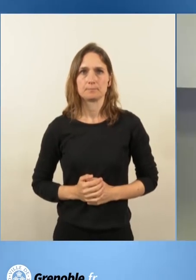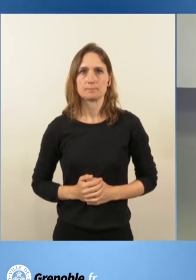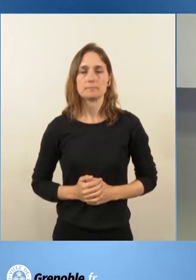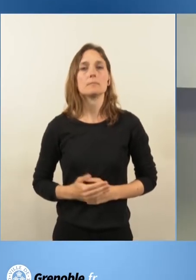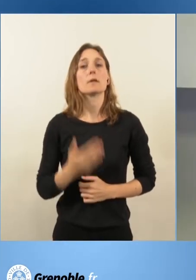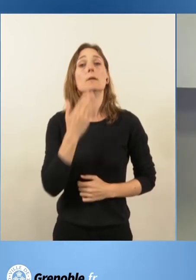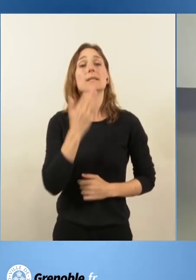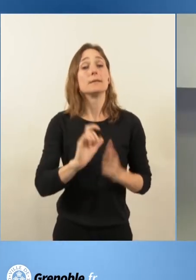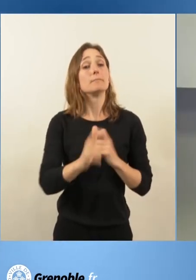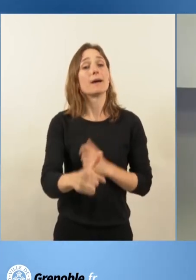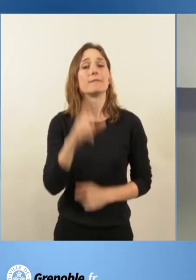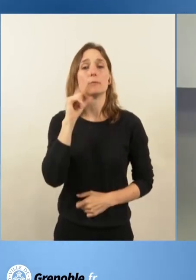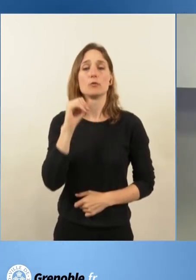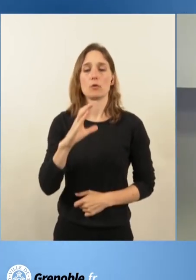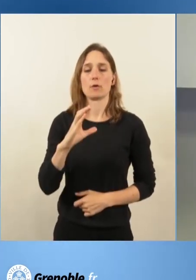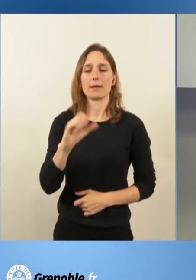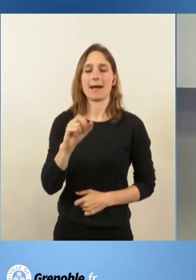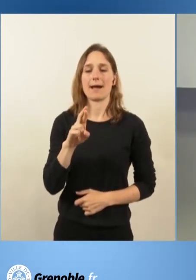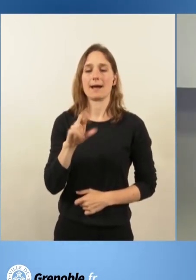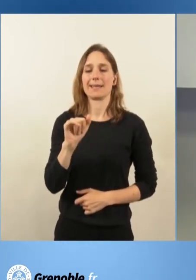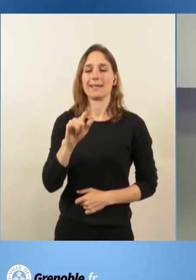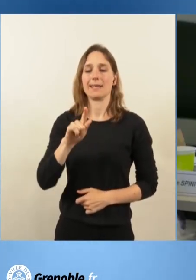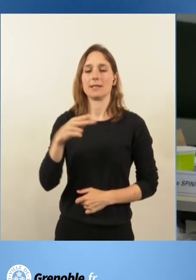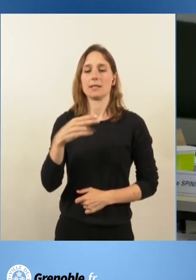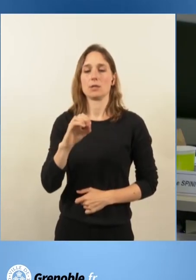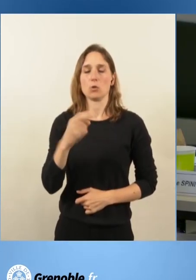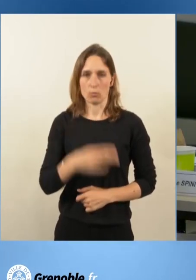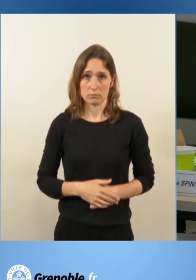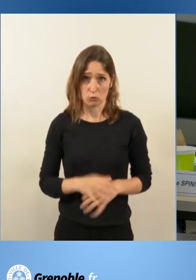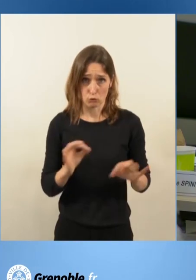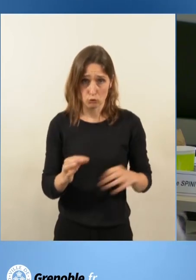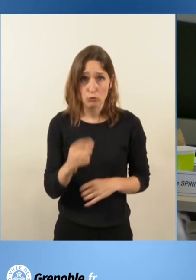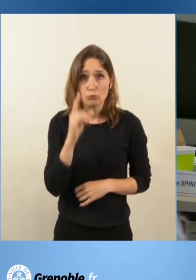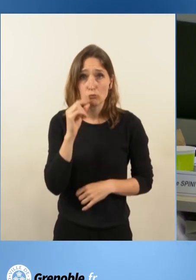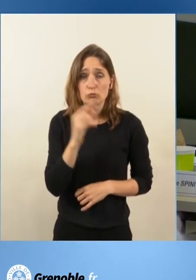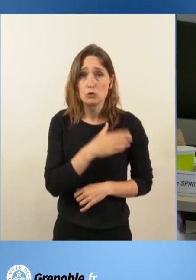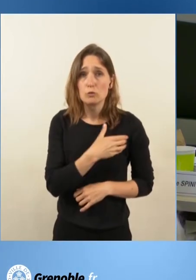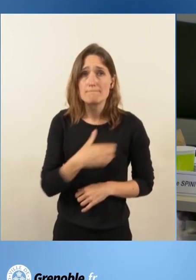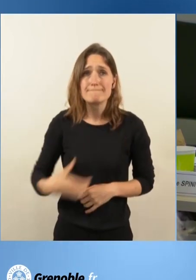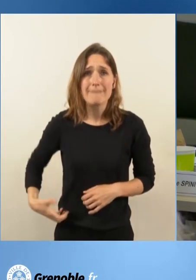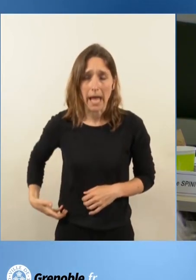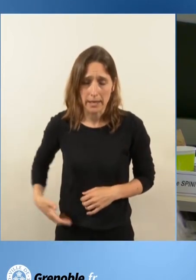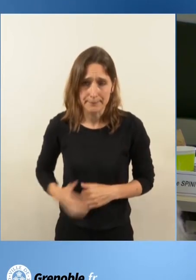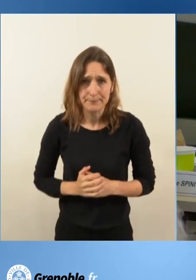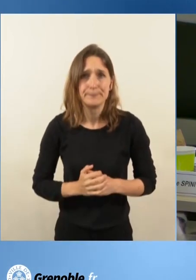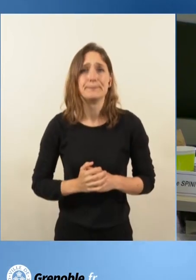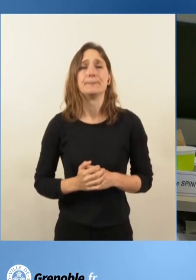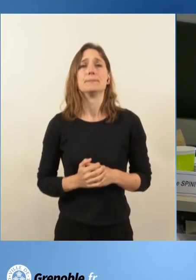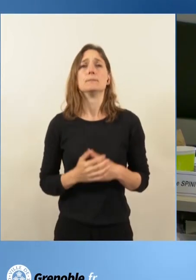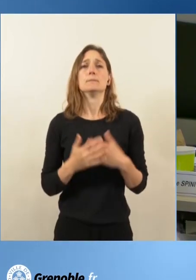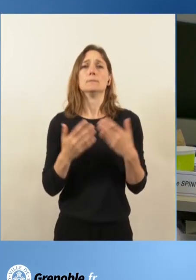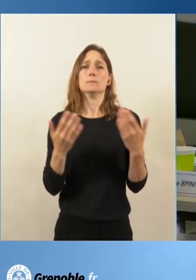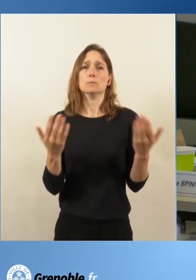merci Monsieur Carignon oui simplement Monsieur le Maire garder a vu je voulais simplement vous demander après